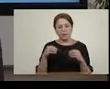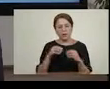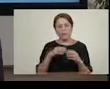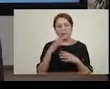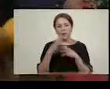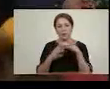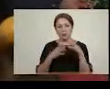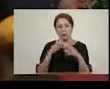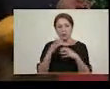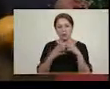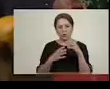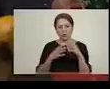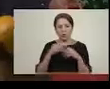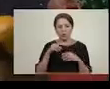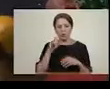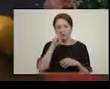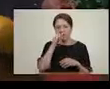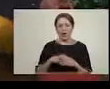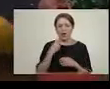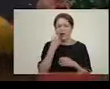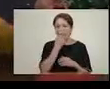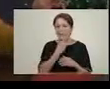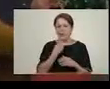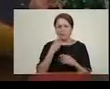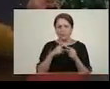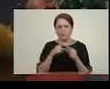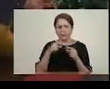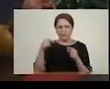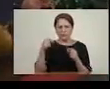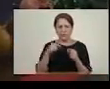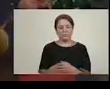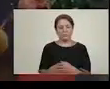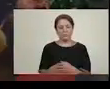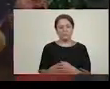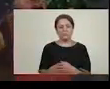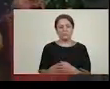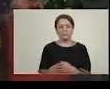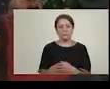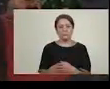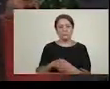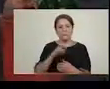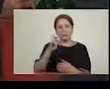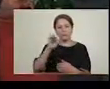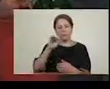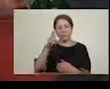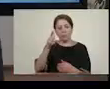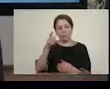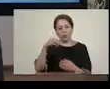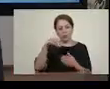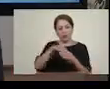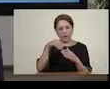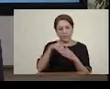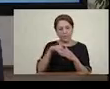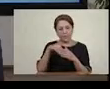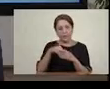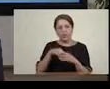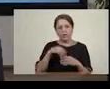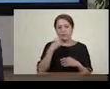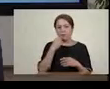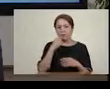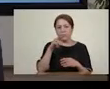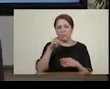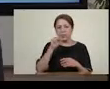pomidor, limon, karam, bulg'or qalampiri, qizil